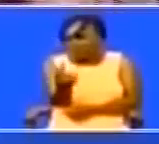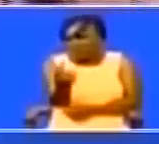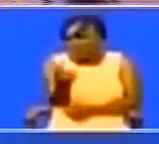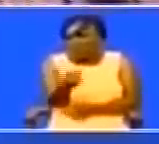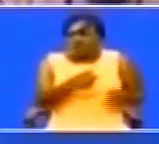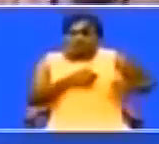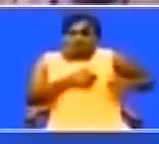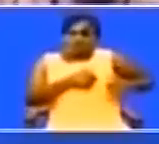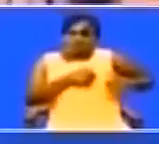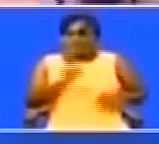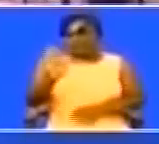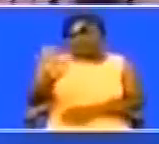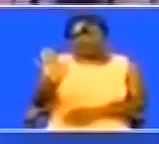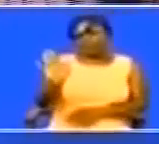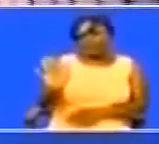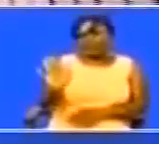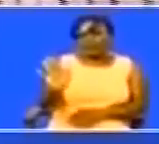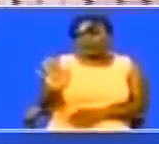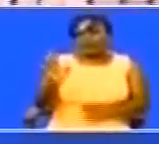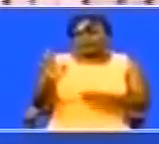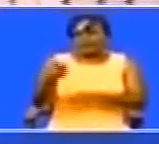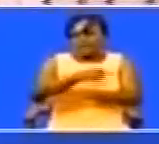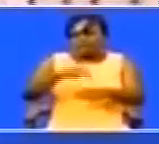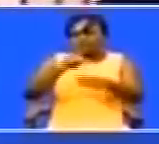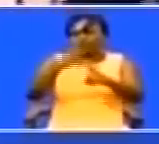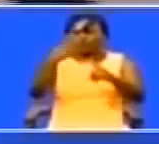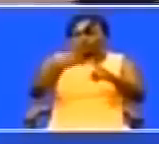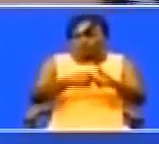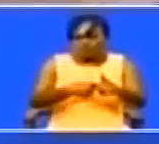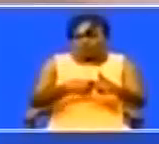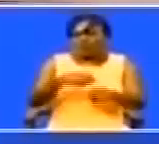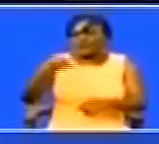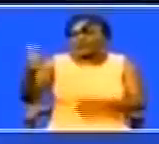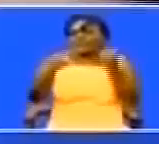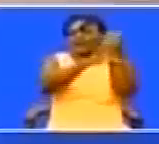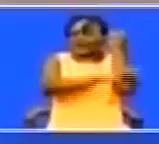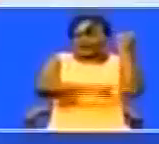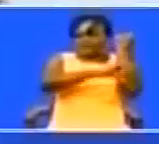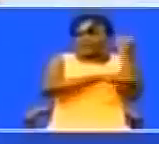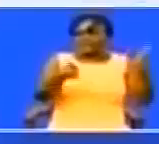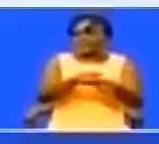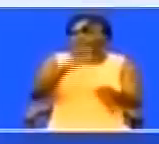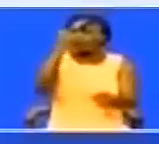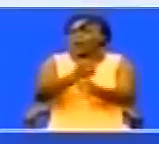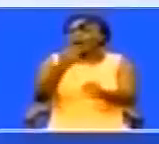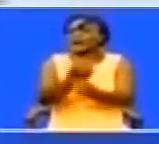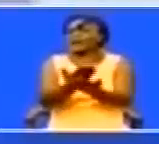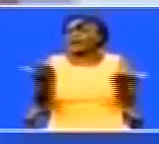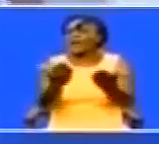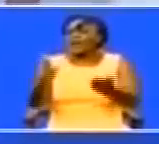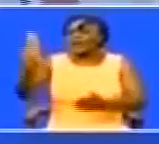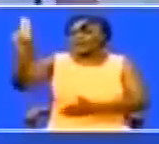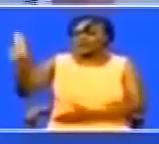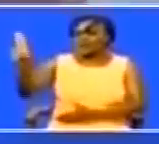mwa mwanamume mmoja anayemtaja kuwa raia wa taifa la Papua New Guinea, ambaye pia ni mfanyakazi wa shirika la